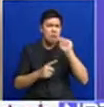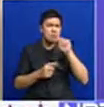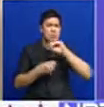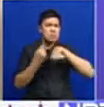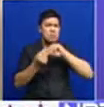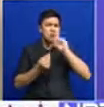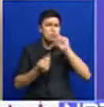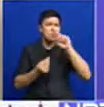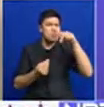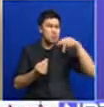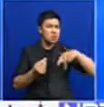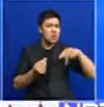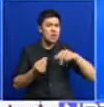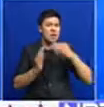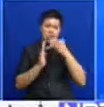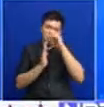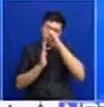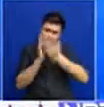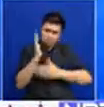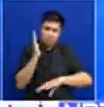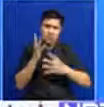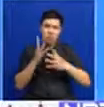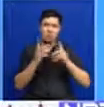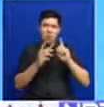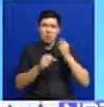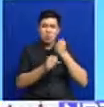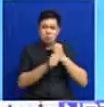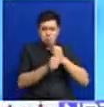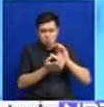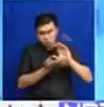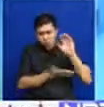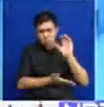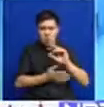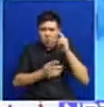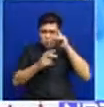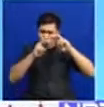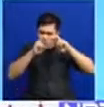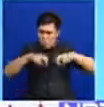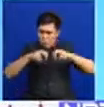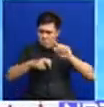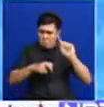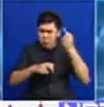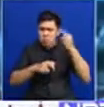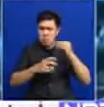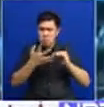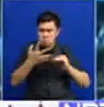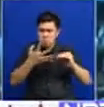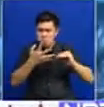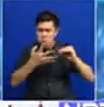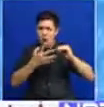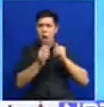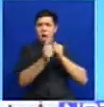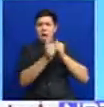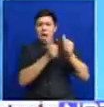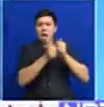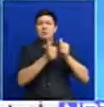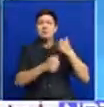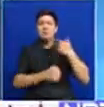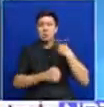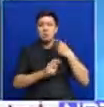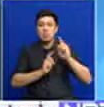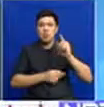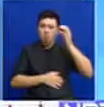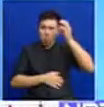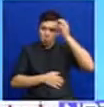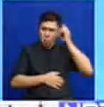ากนี้ผู้ประกอบการก็ควรเพิ่มศักยภาพเงินลงทุนในการค้นคว้าวิจัยเพื่อยกระดับการแข่งขันต้องมีความคิ